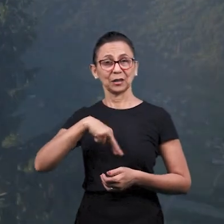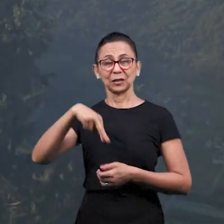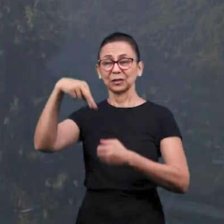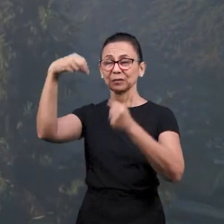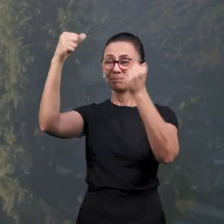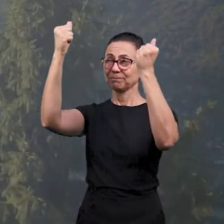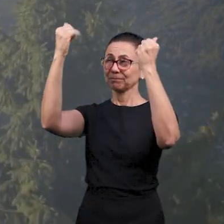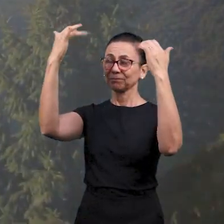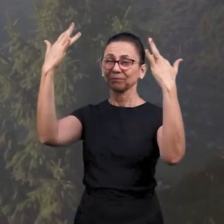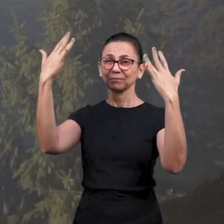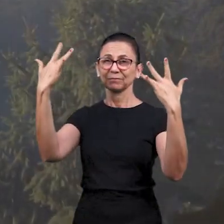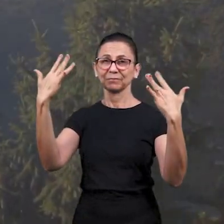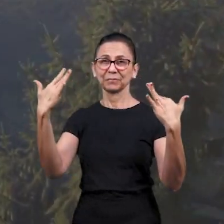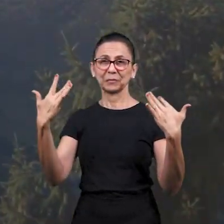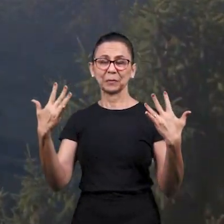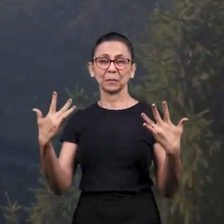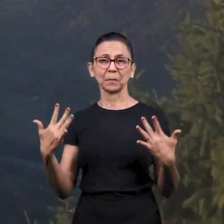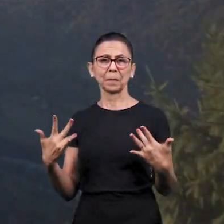земной.